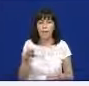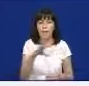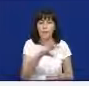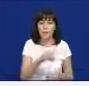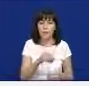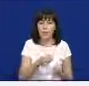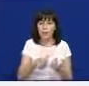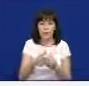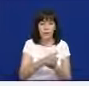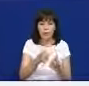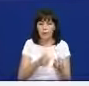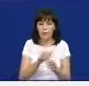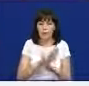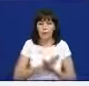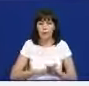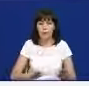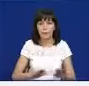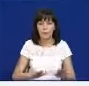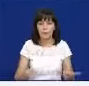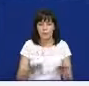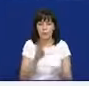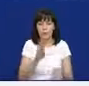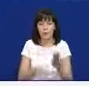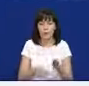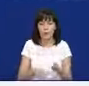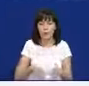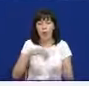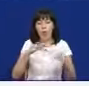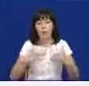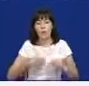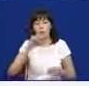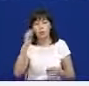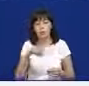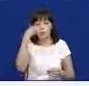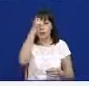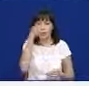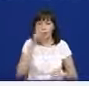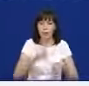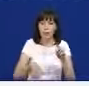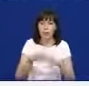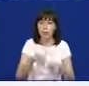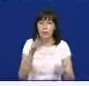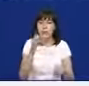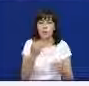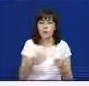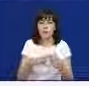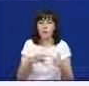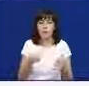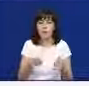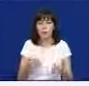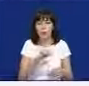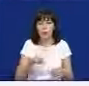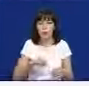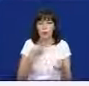әлгері, біреуден кейін. Менің тағдырымды берсін. Зұлмат соғыс жылдары атамекен ел үшін, ағайын туыс жер үшін деп, қолына